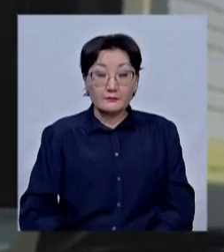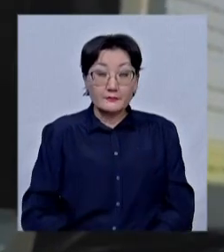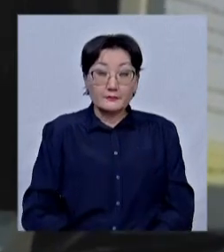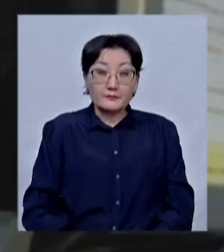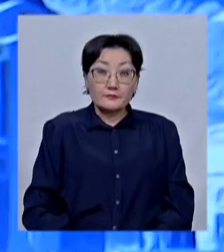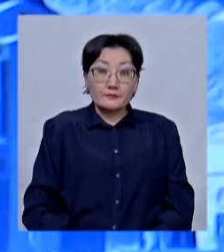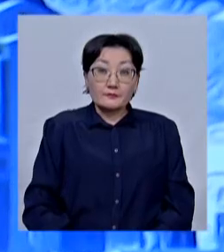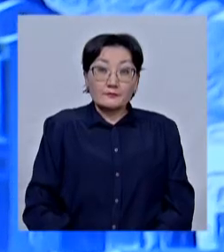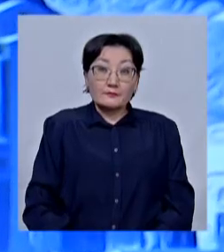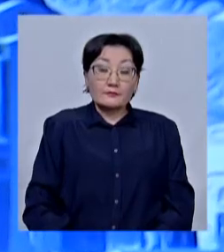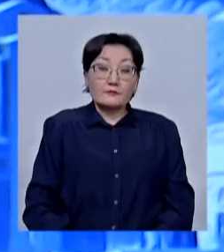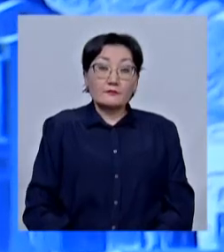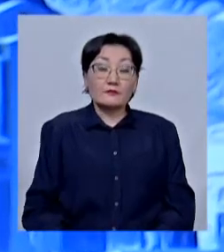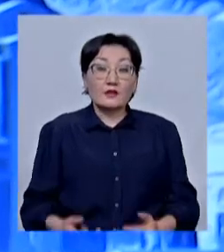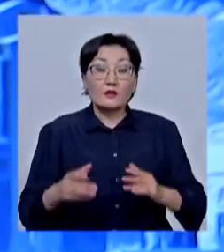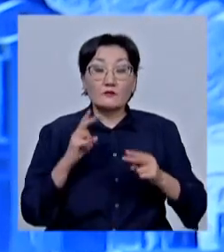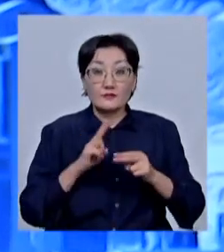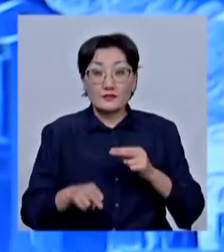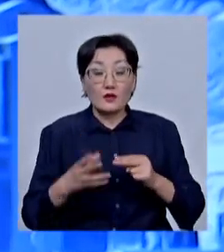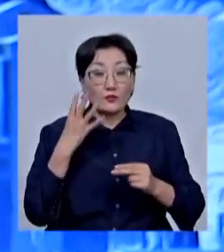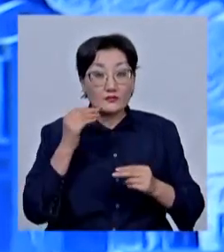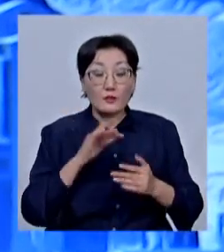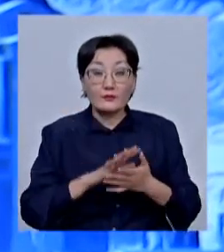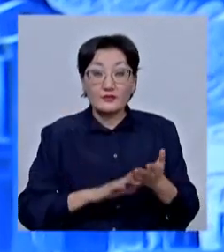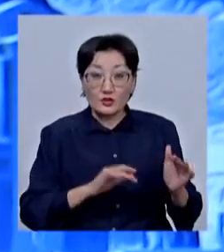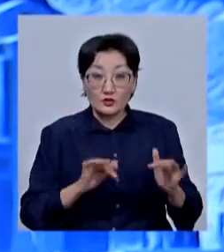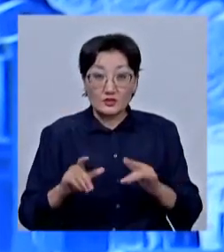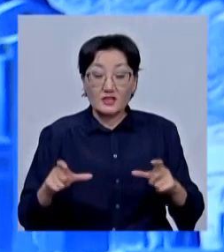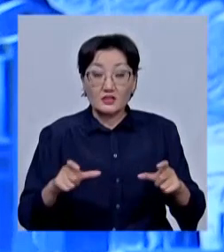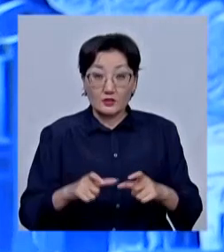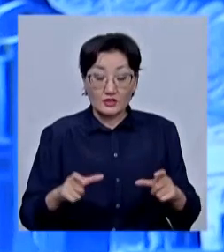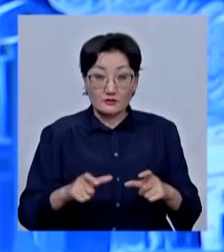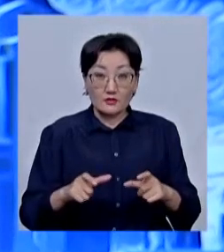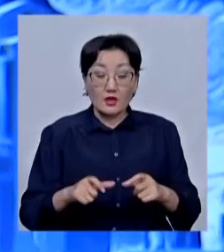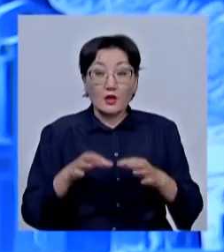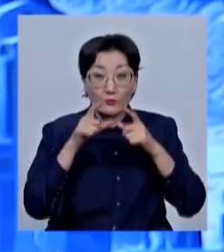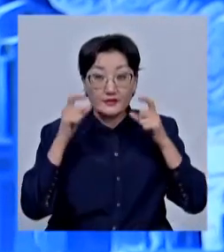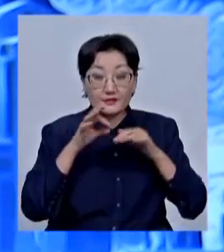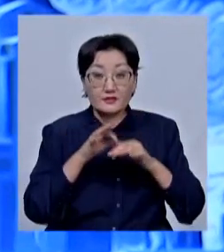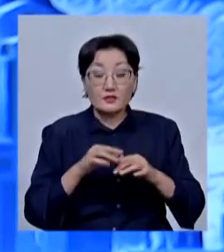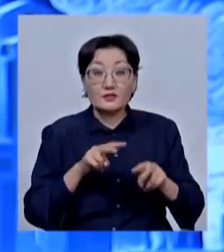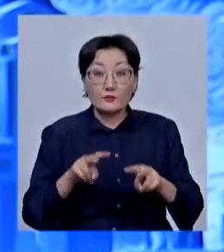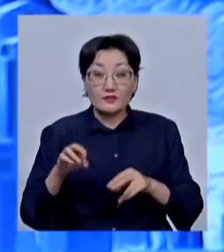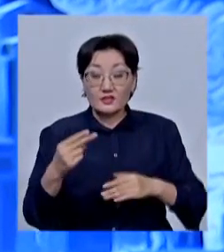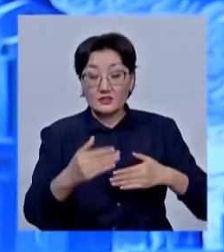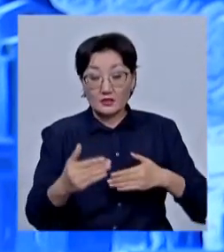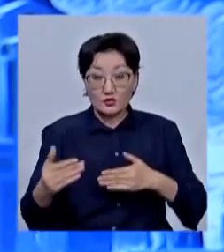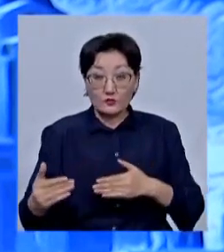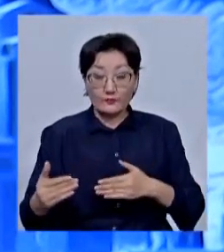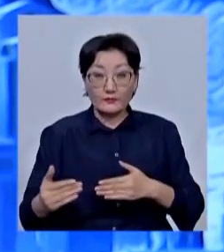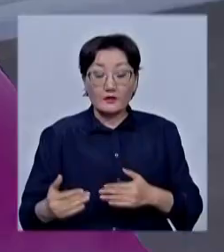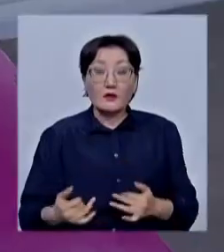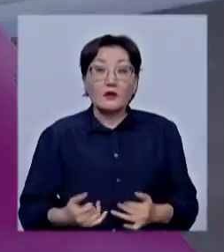«Алматы». И в завершение. В Алматы продолжает действовать карантин. Носите маски и соблюдайте социальную